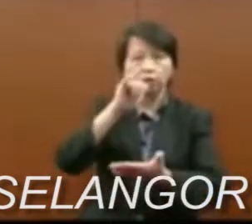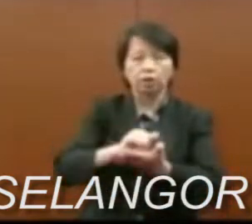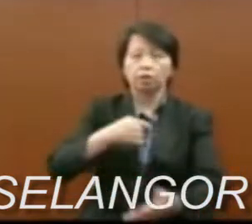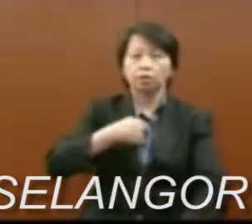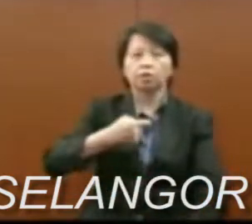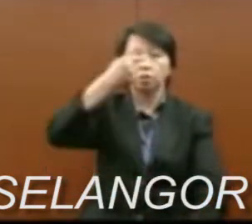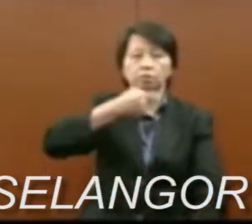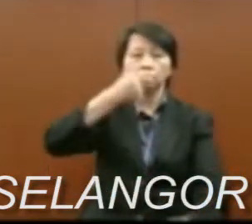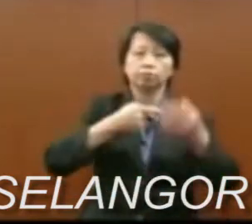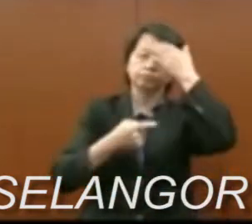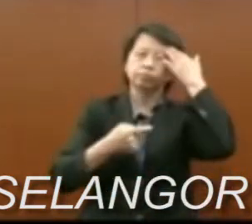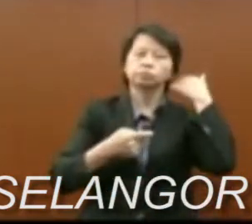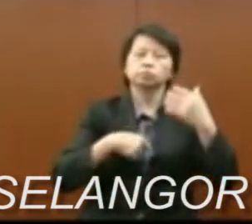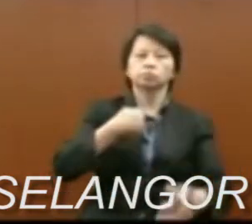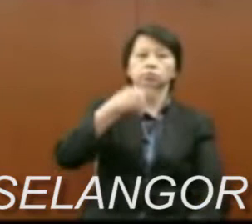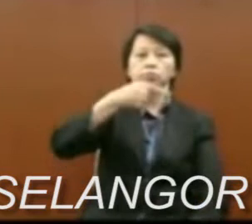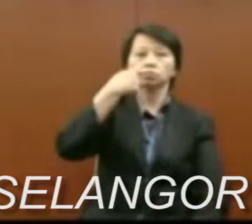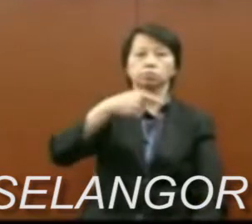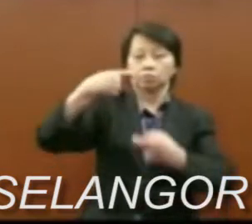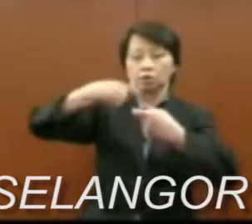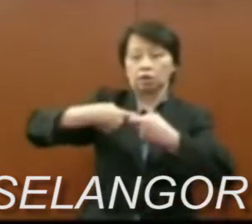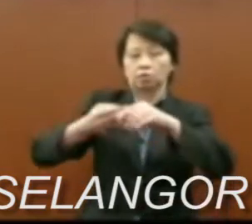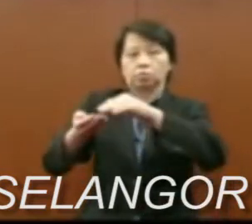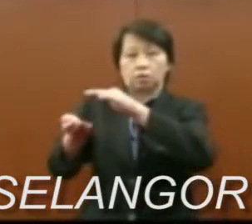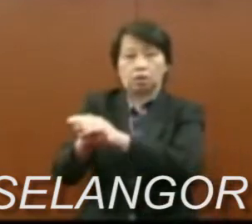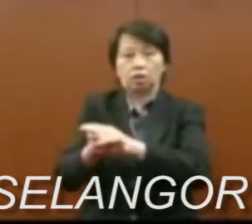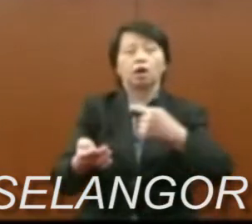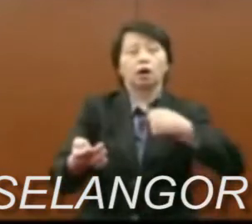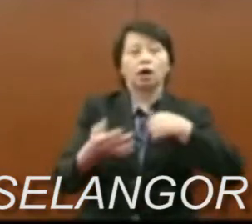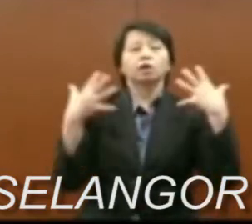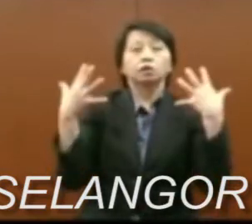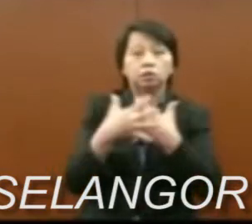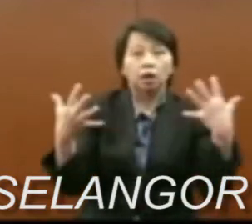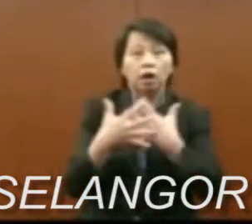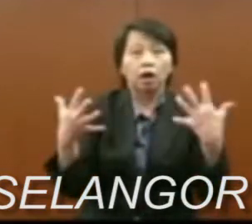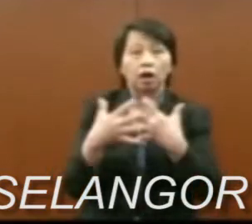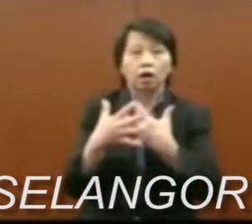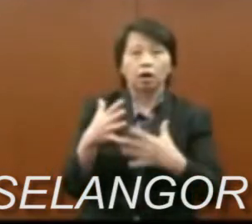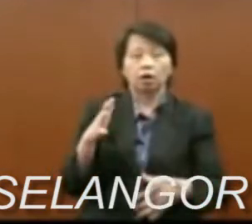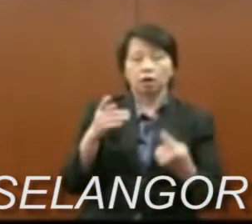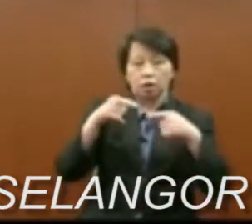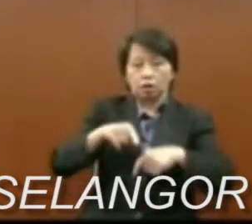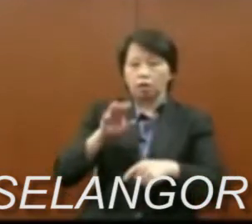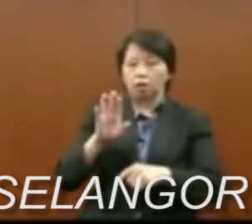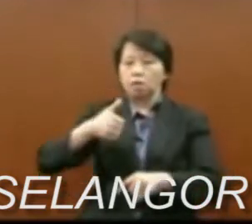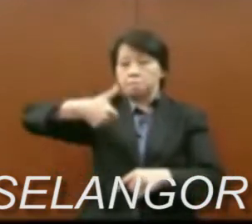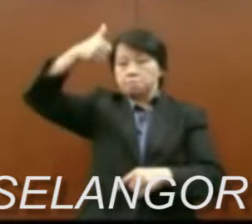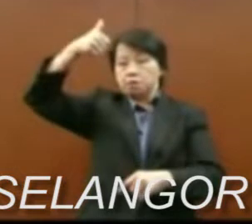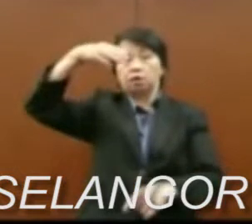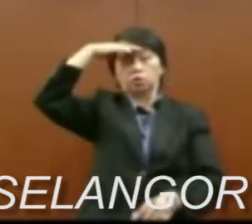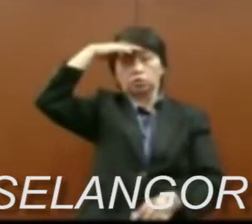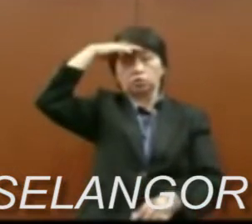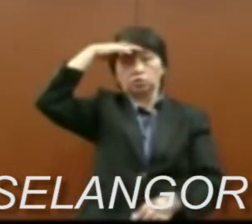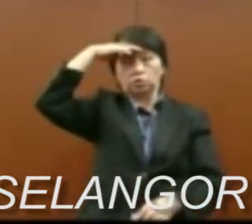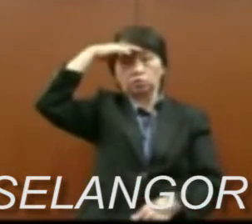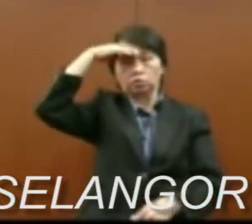nyatakan, bila menyebut soal berkaitan dengan rasuah ni, saya takut UMNO Barisan Nasional menang di Johor ini pun. Peraturan tetap yang